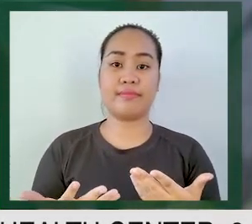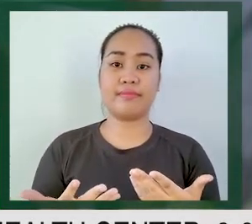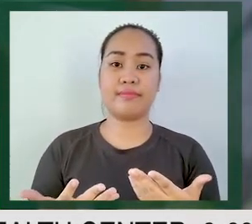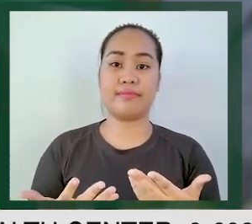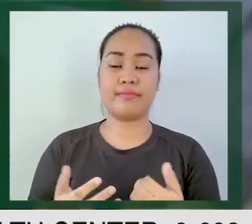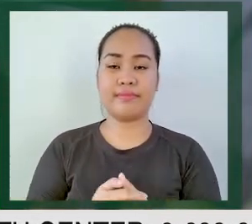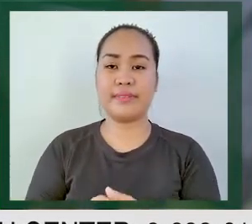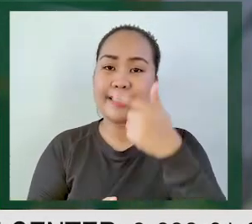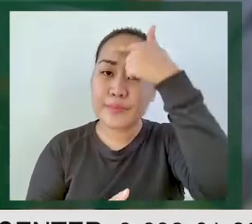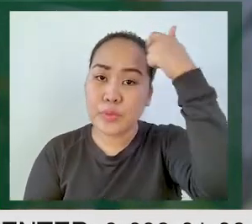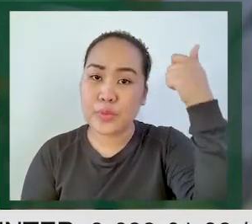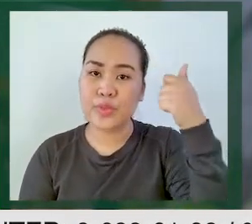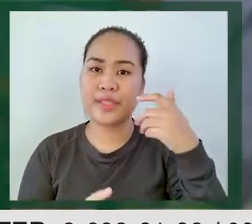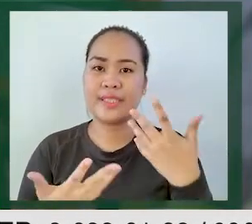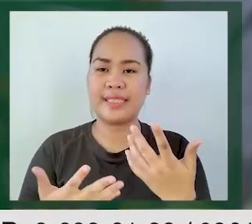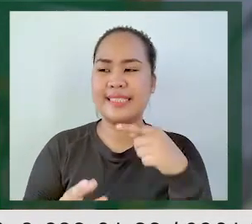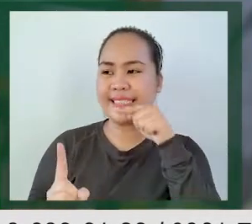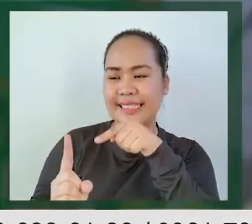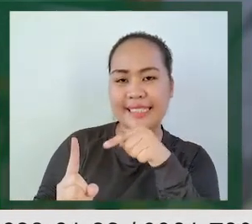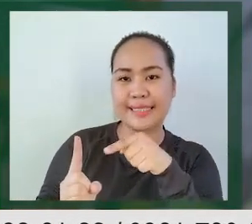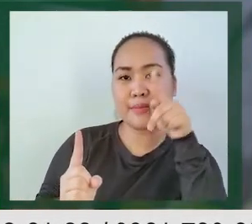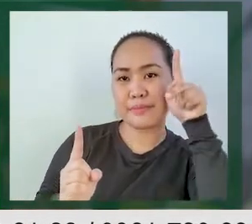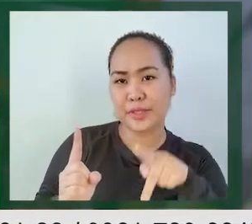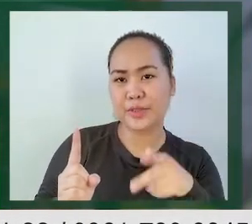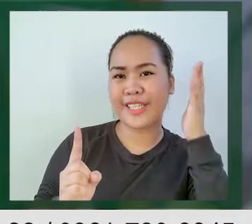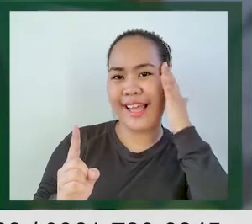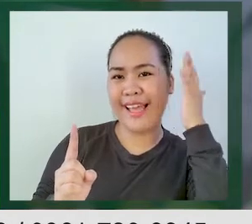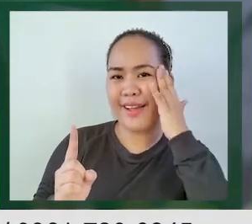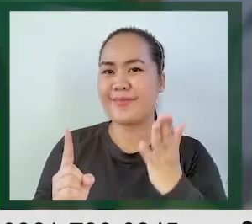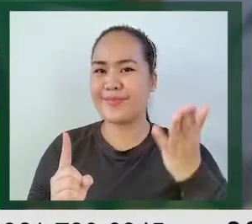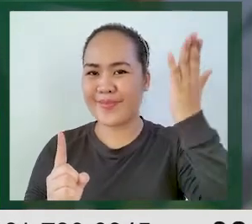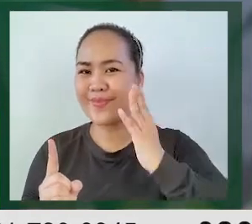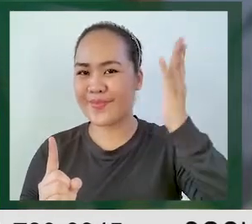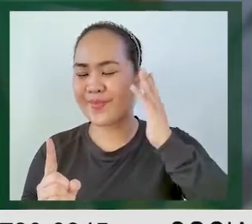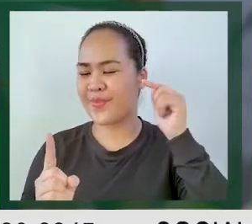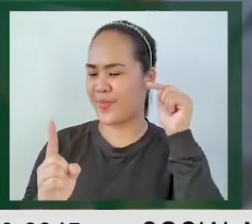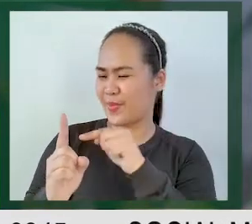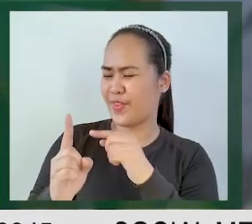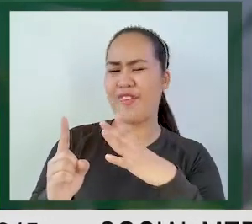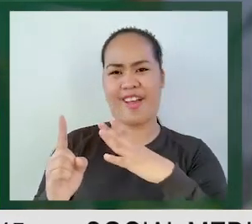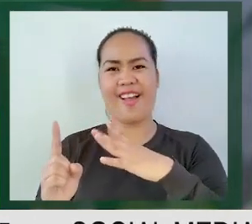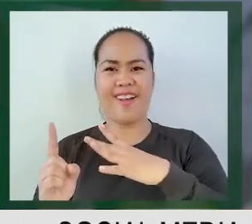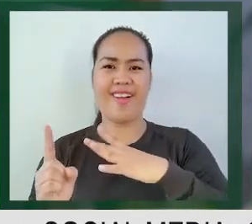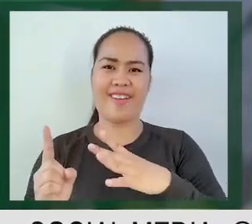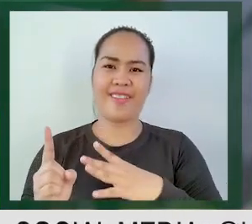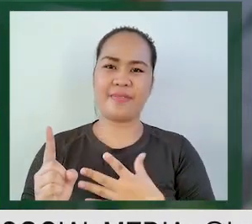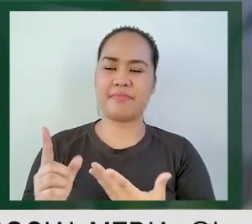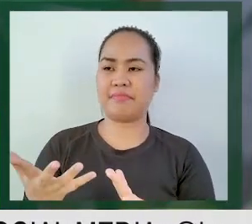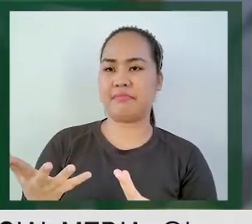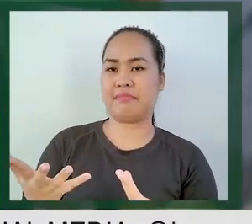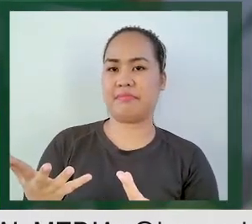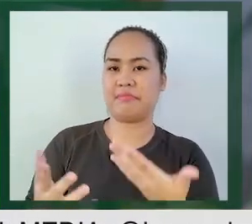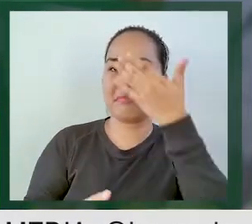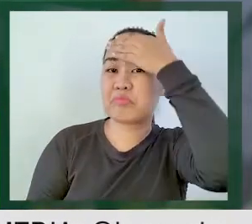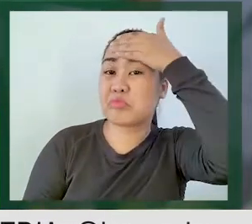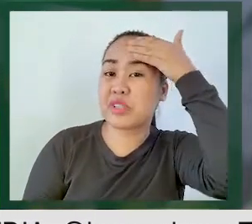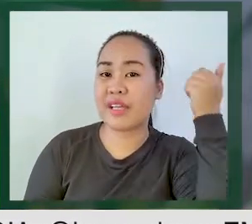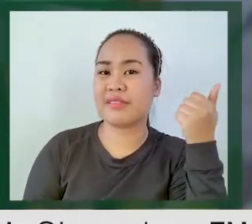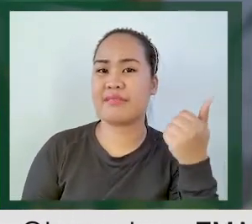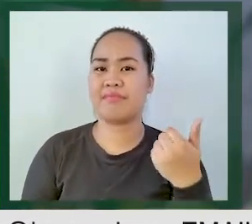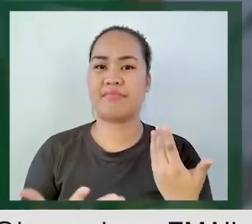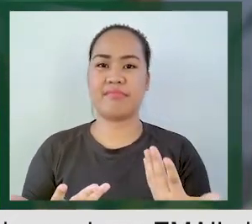comfortable ka dun sa taong kausap mo, wala na. Nalilimutan na ang social distancing. And because of